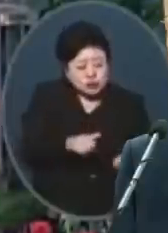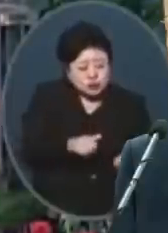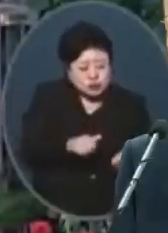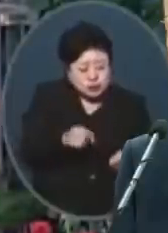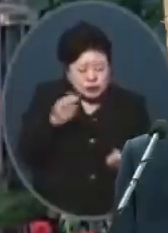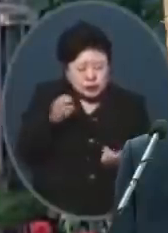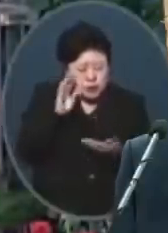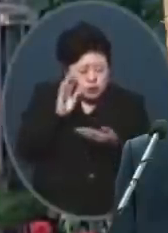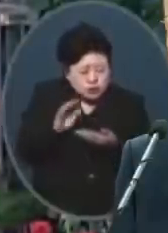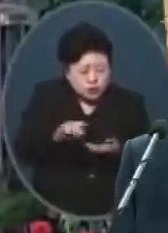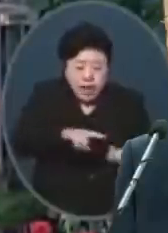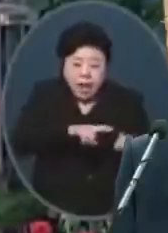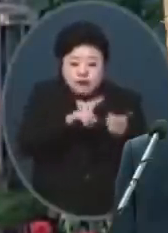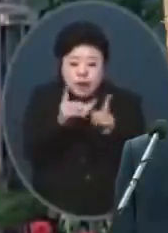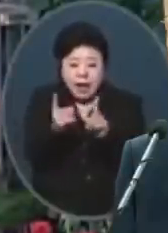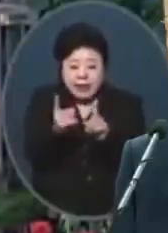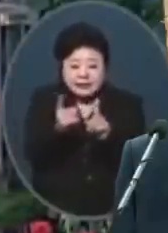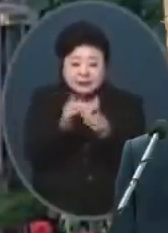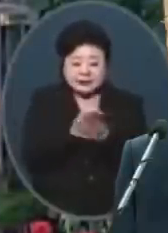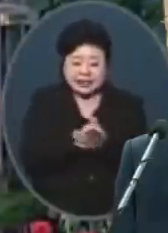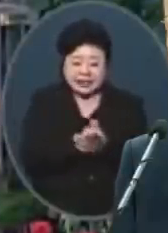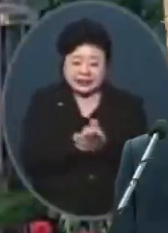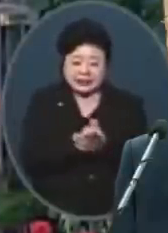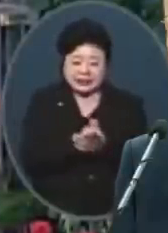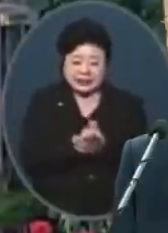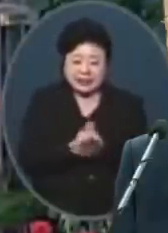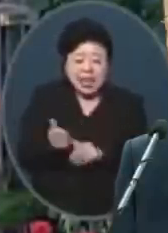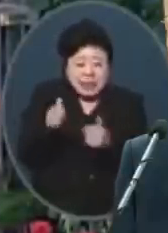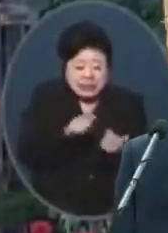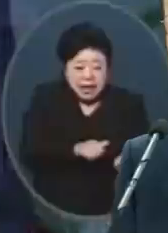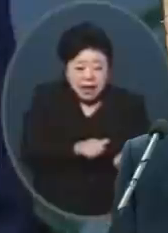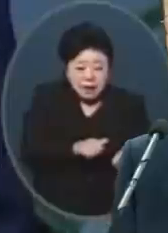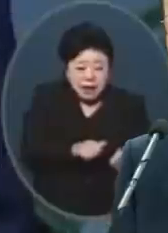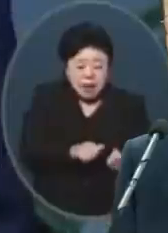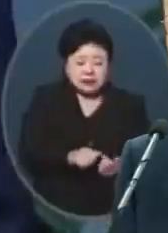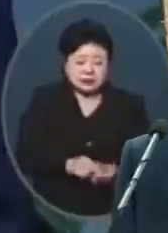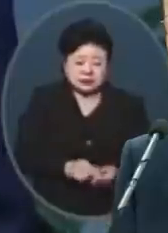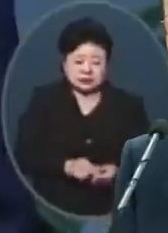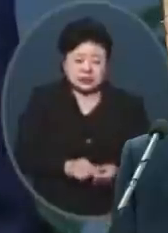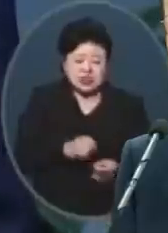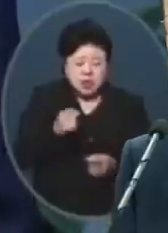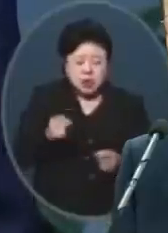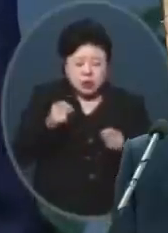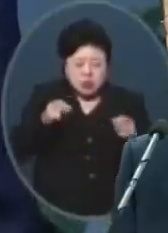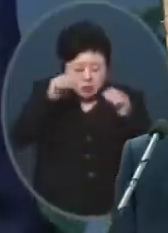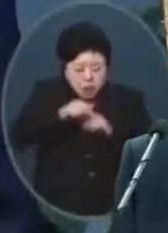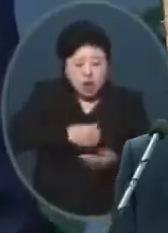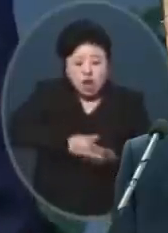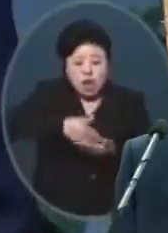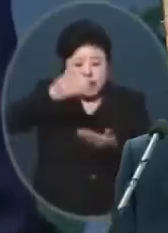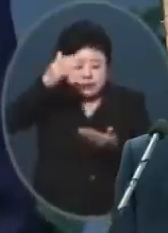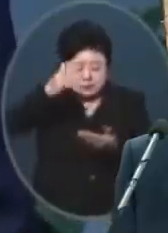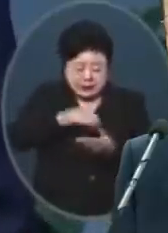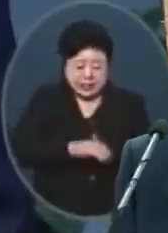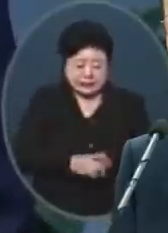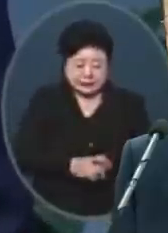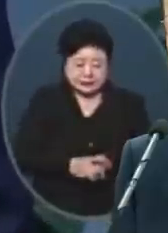죽은지 삶 만에 부활하심으로 사망의 세력을 영원히 뭐라고 말했습니다